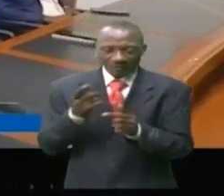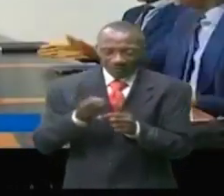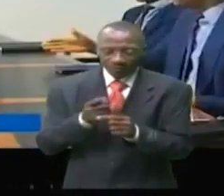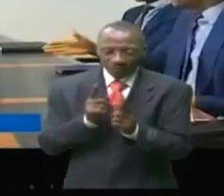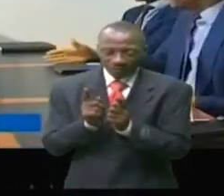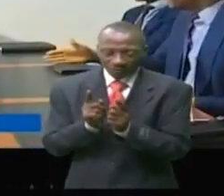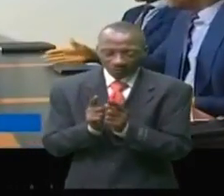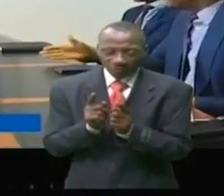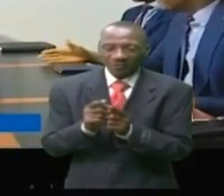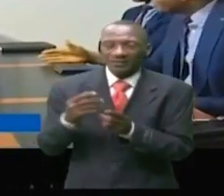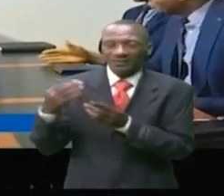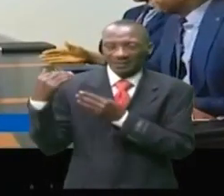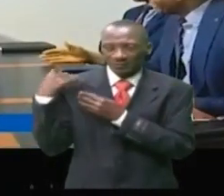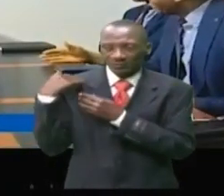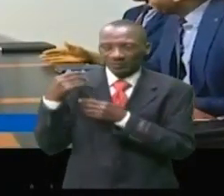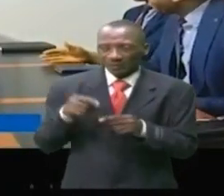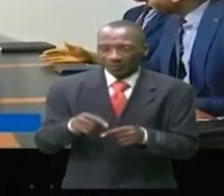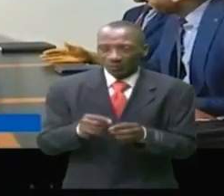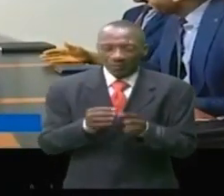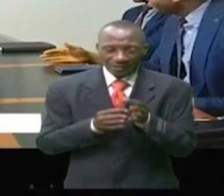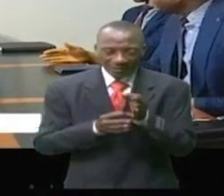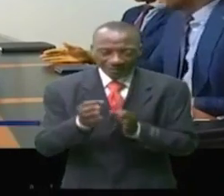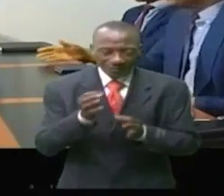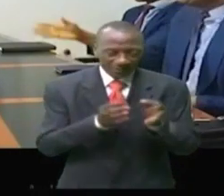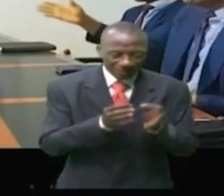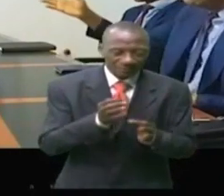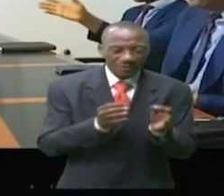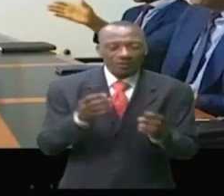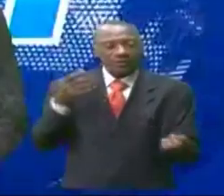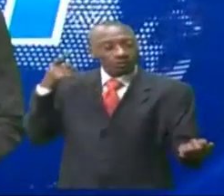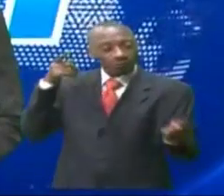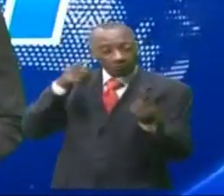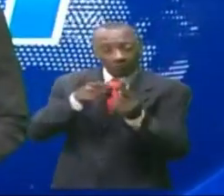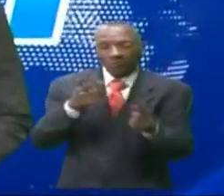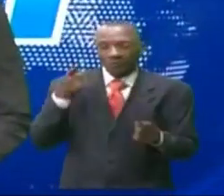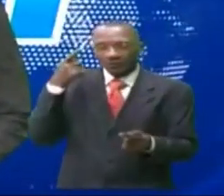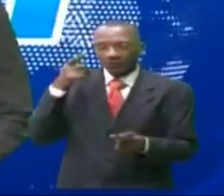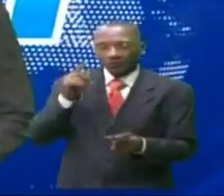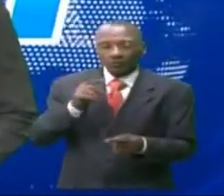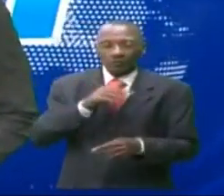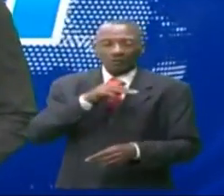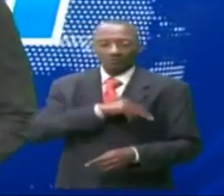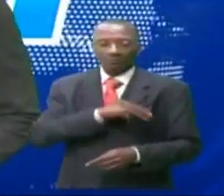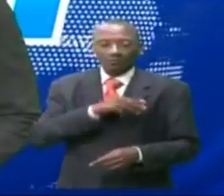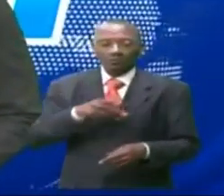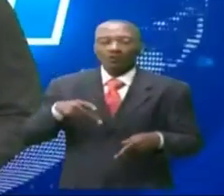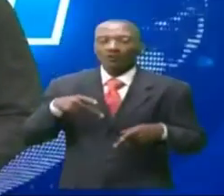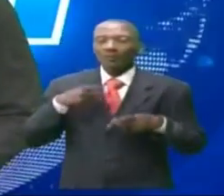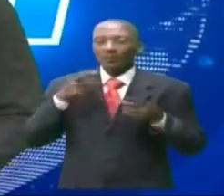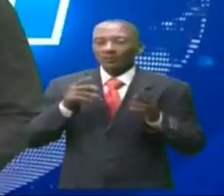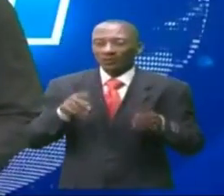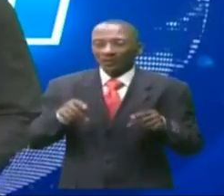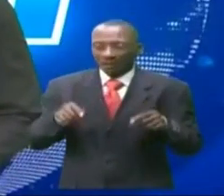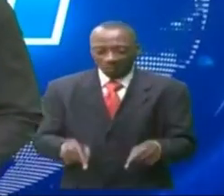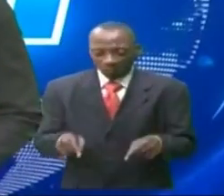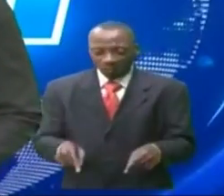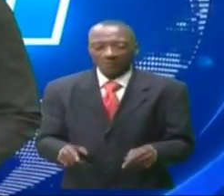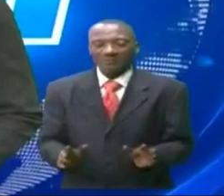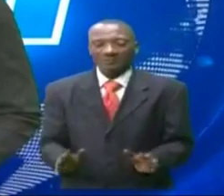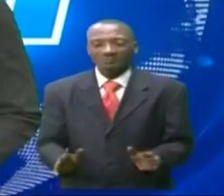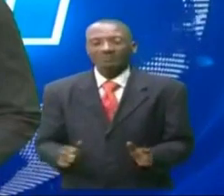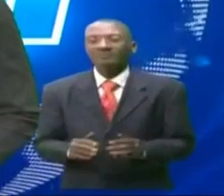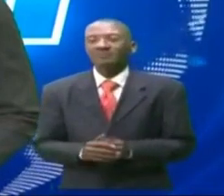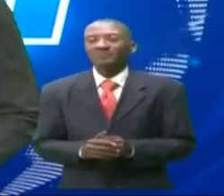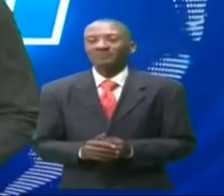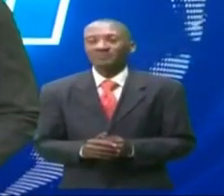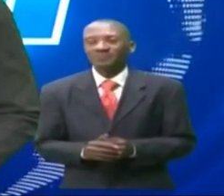concernant l'exercice de leur mission pastorale en Côte d'Ivoire. Un atelier sur l'analyse commune de